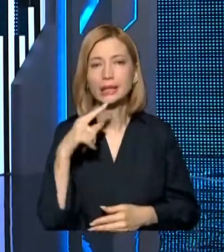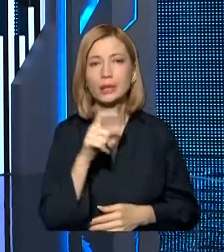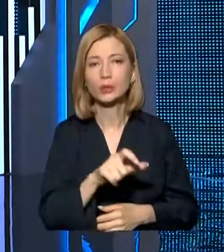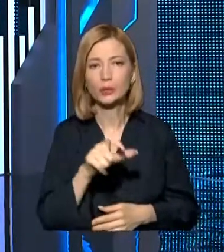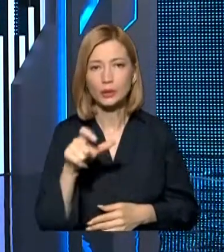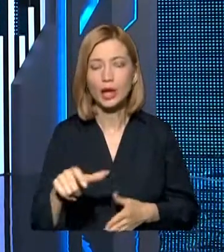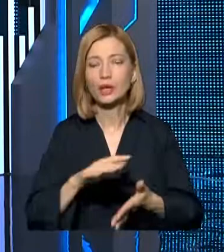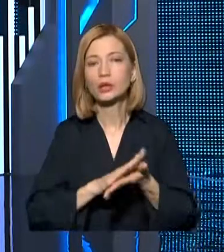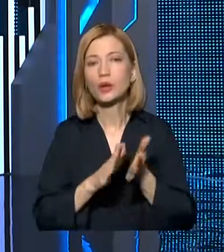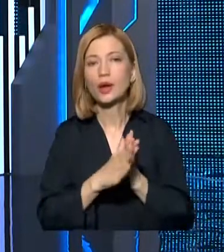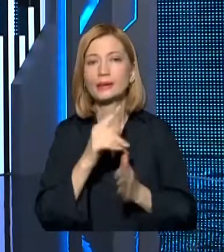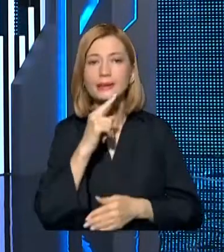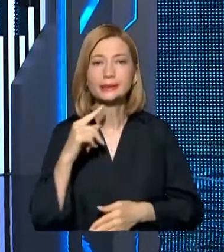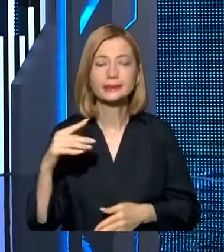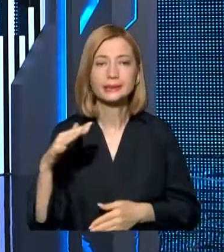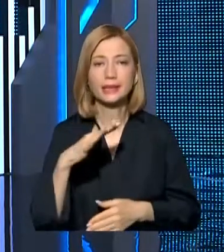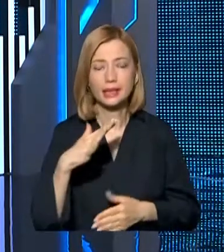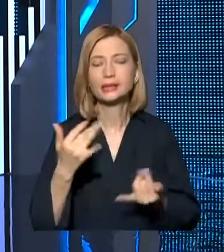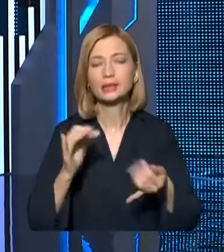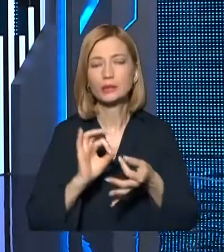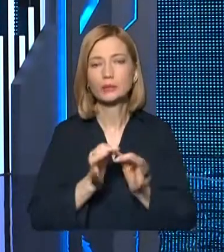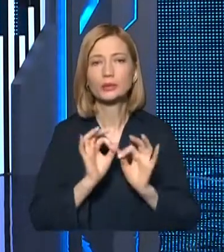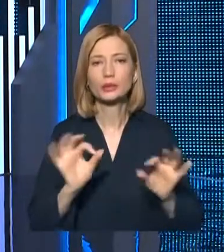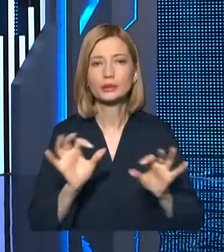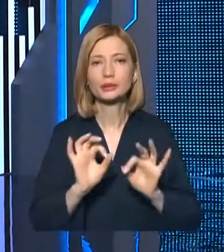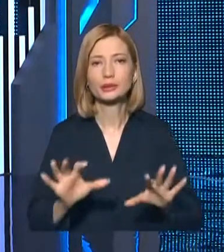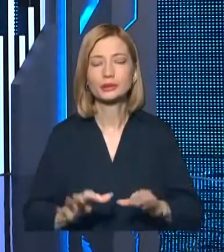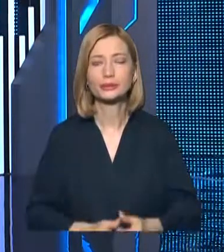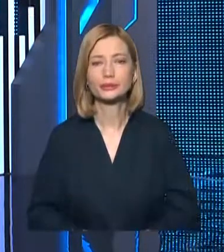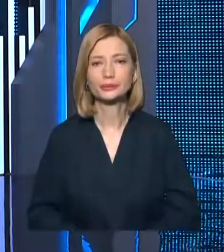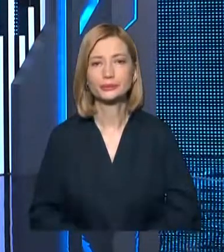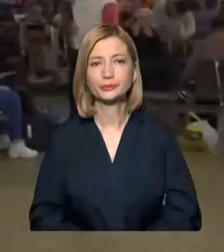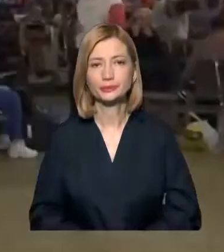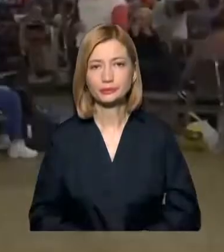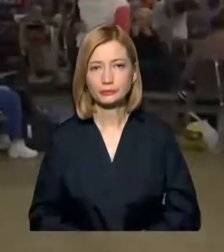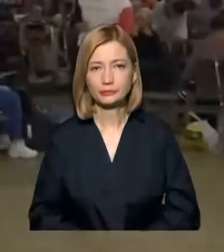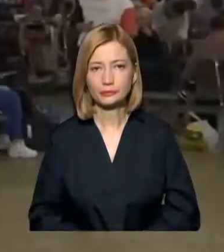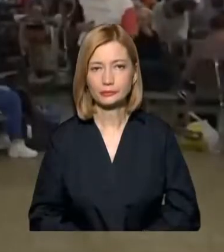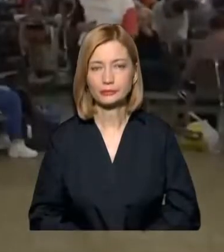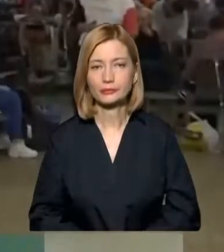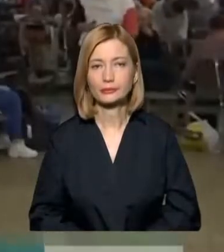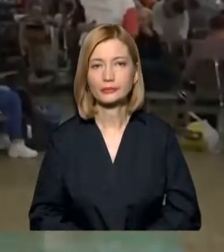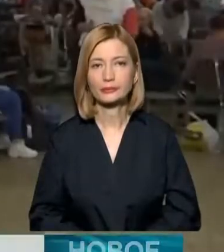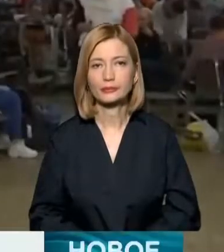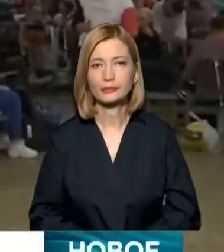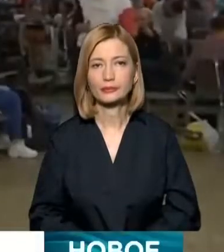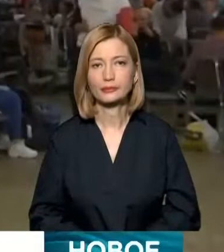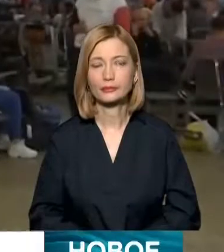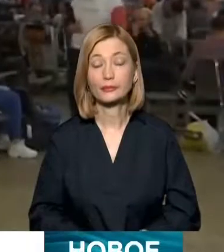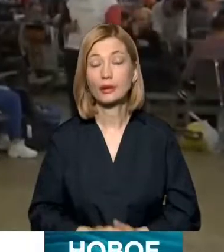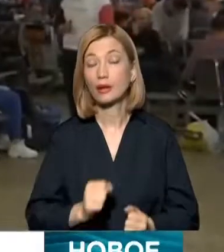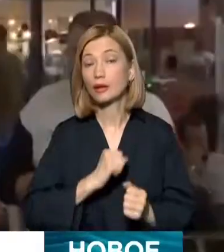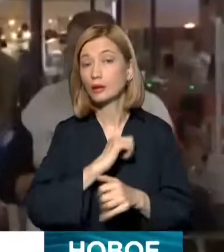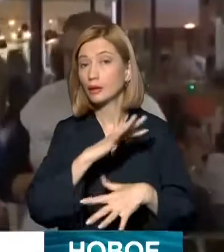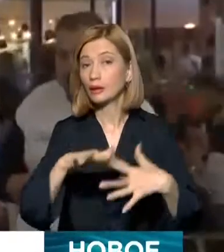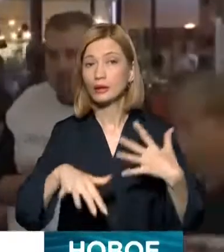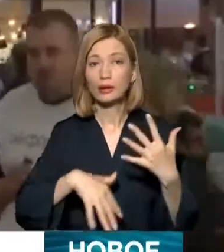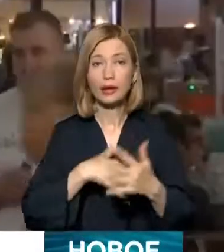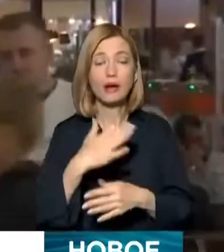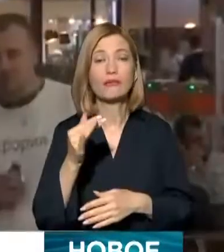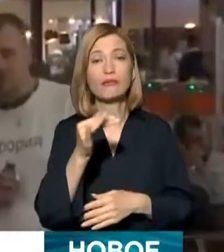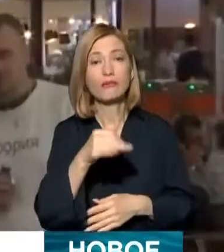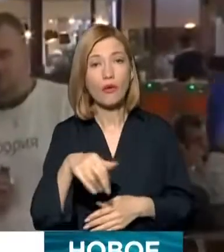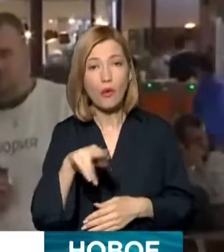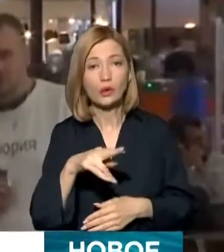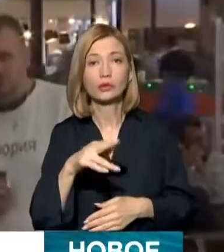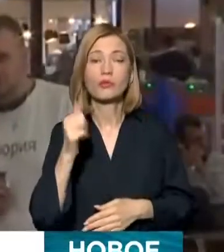ситуации в России в материале моих коллег. Невообразимый хаос творится не только на фондовой